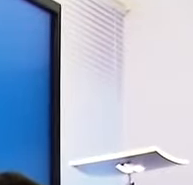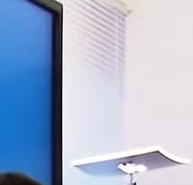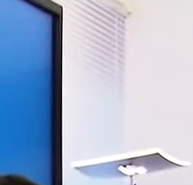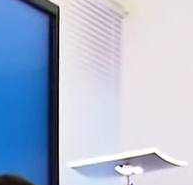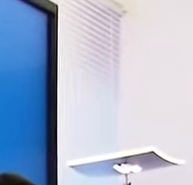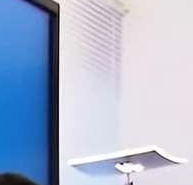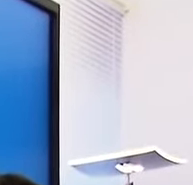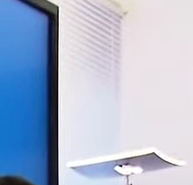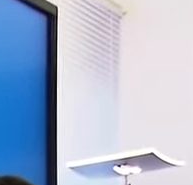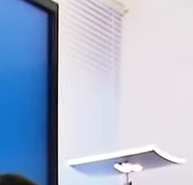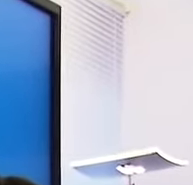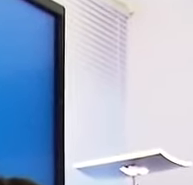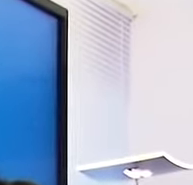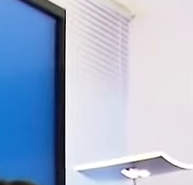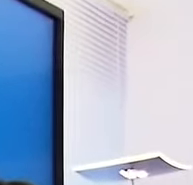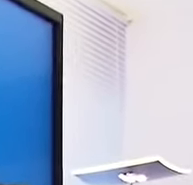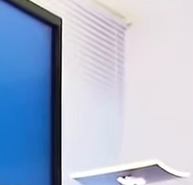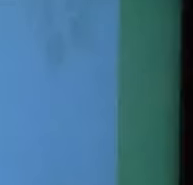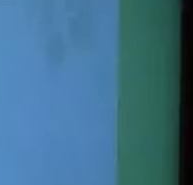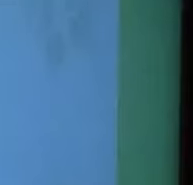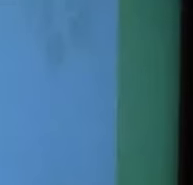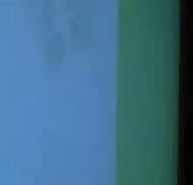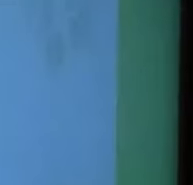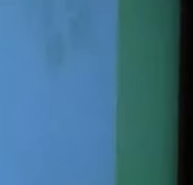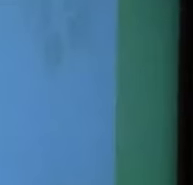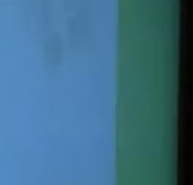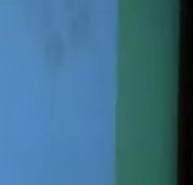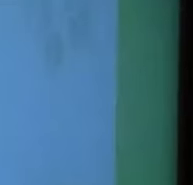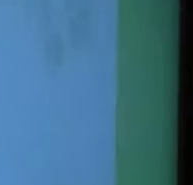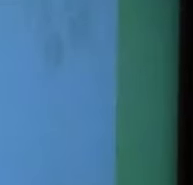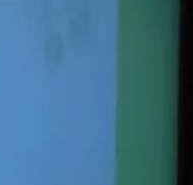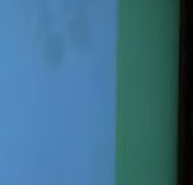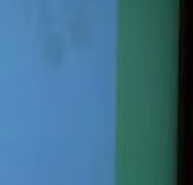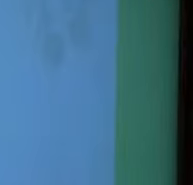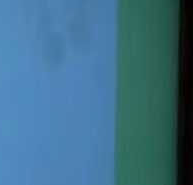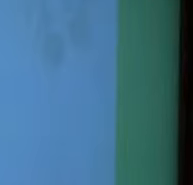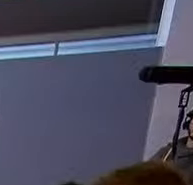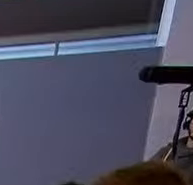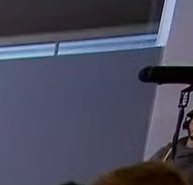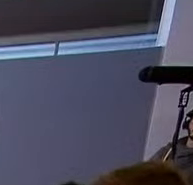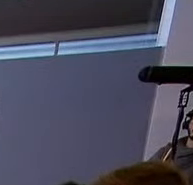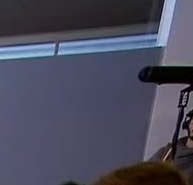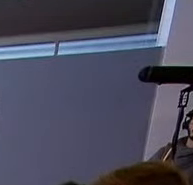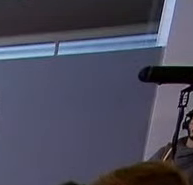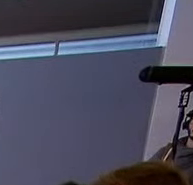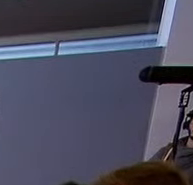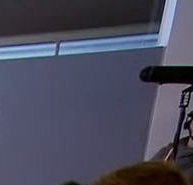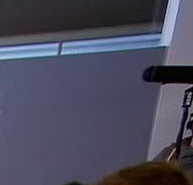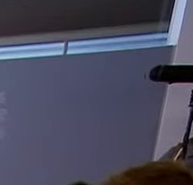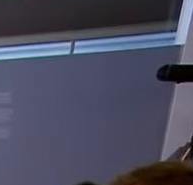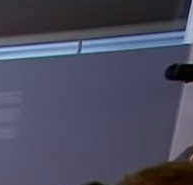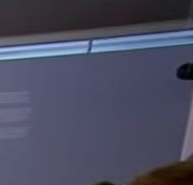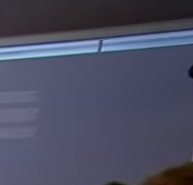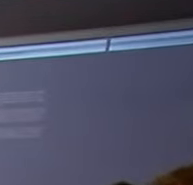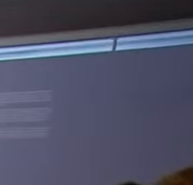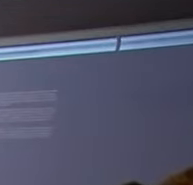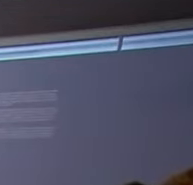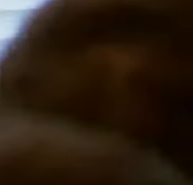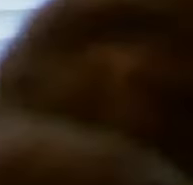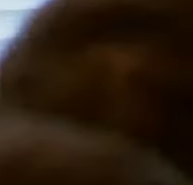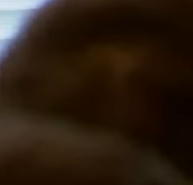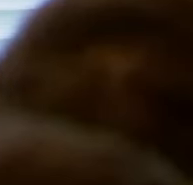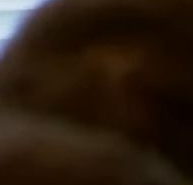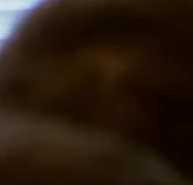Im Mainzer Haus des Erinnerns ließ die Tochter des 2018 verstorbenen Jacek Cilinewicz aus den Erinnerungen ihres